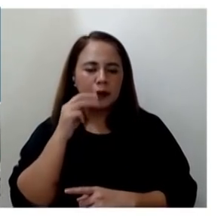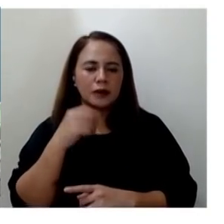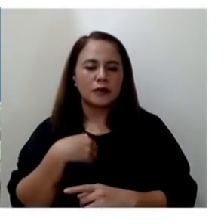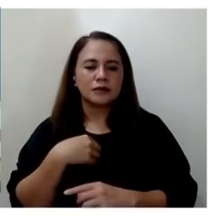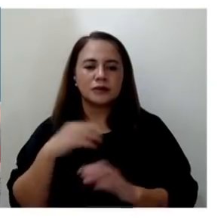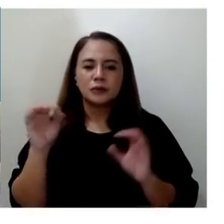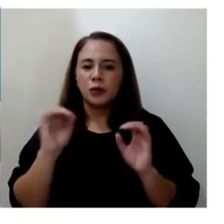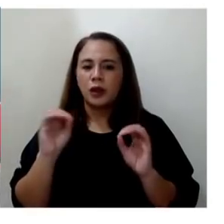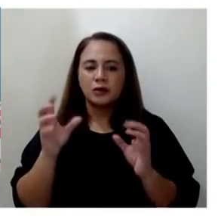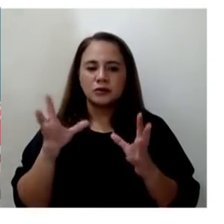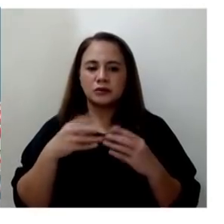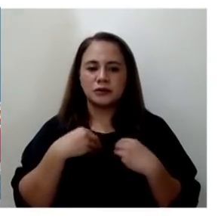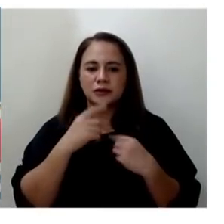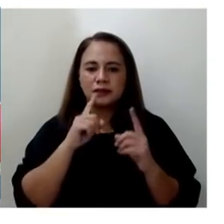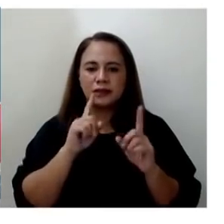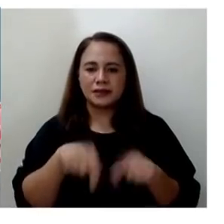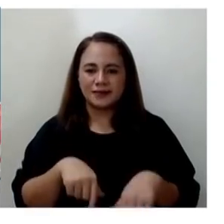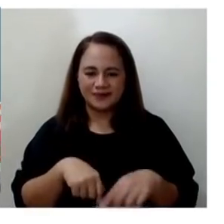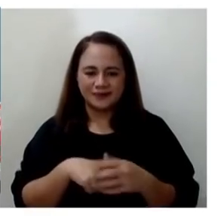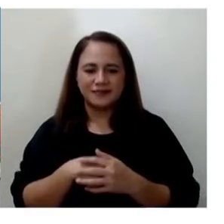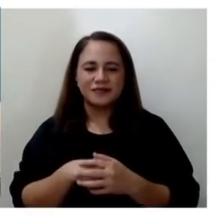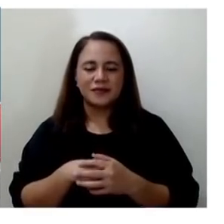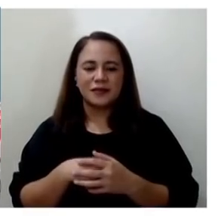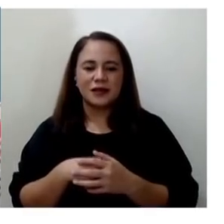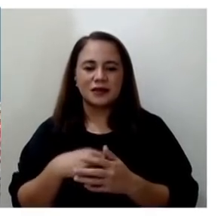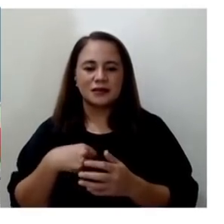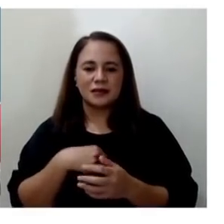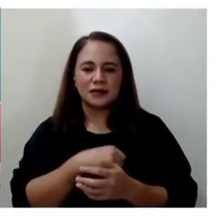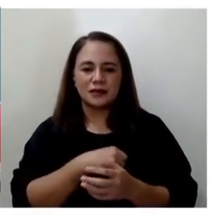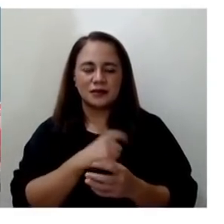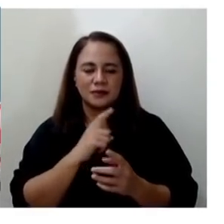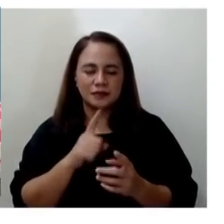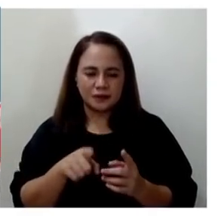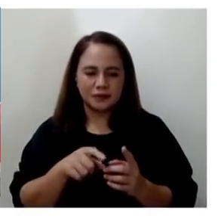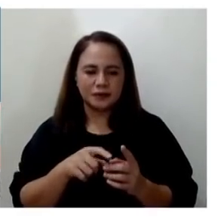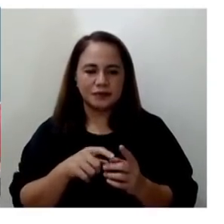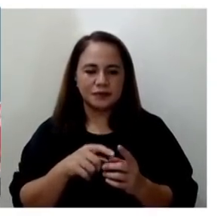ako natatanggap na sagot kay Senator Manny.